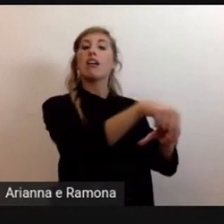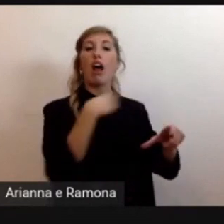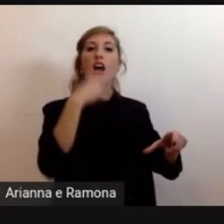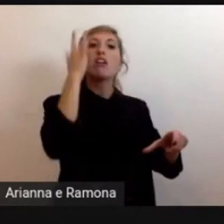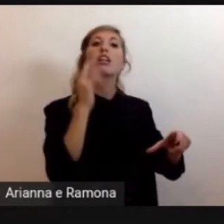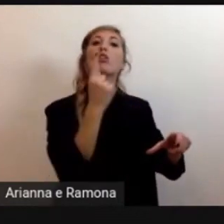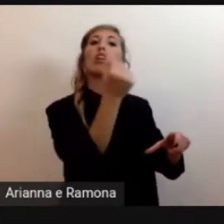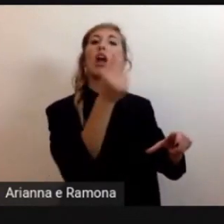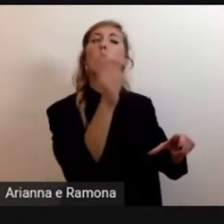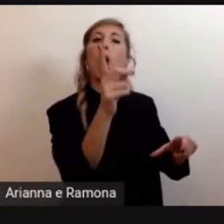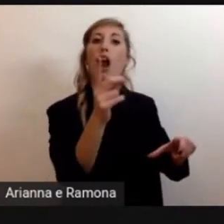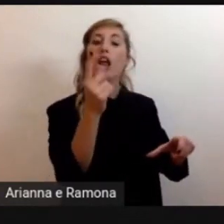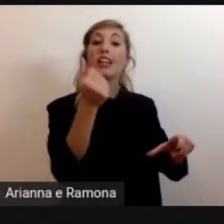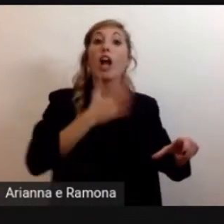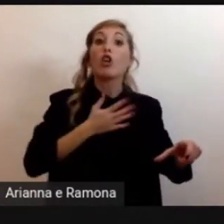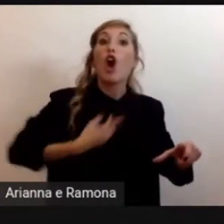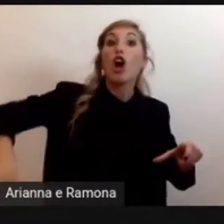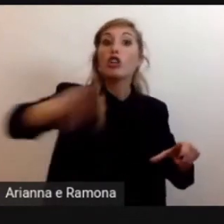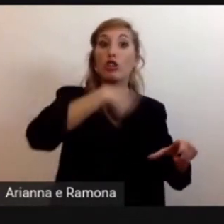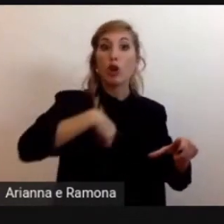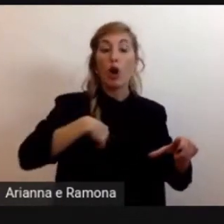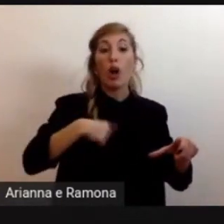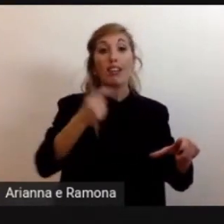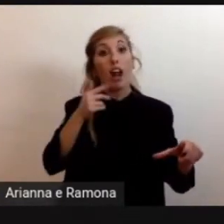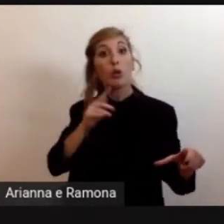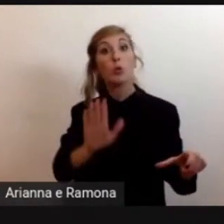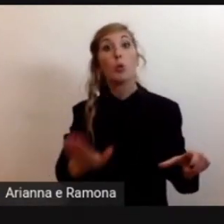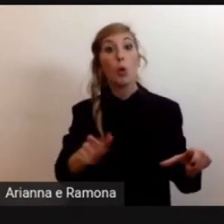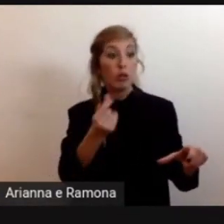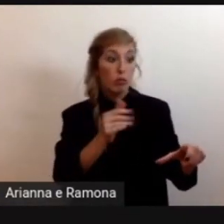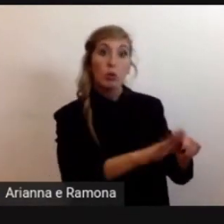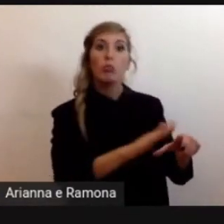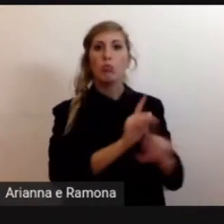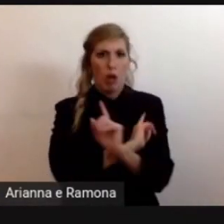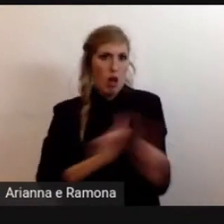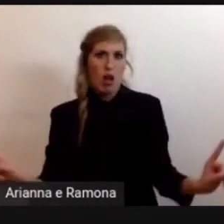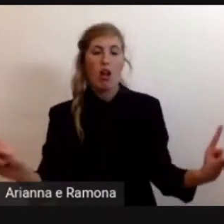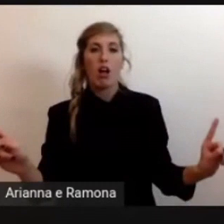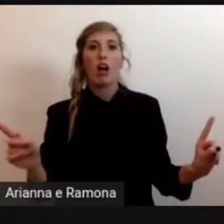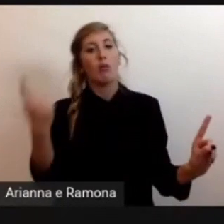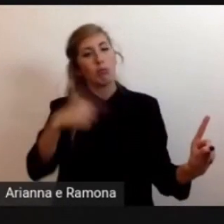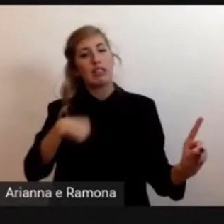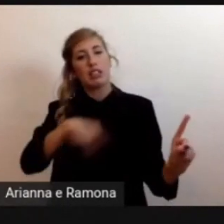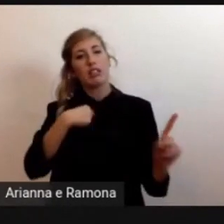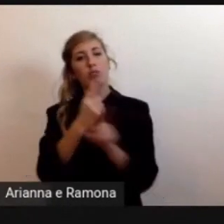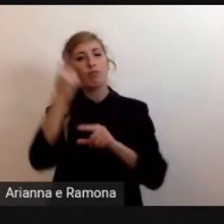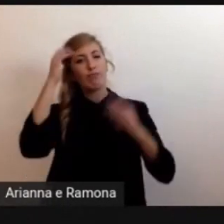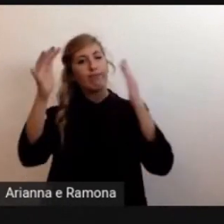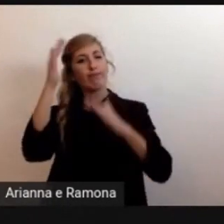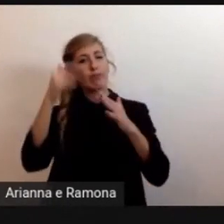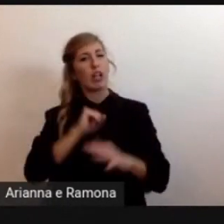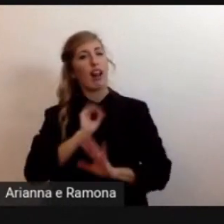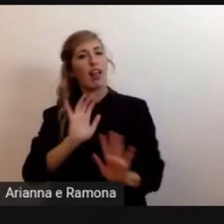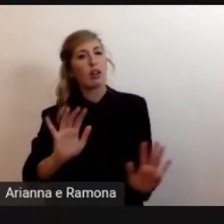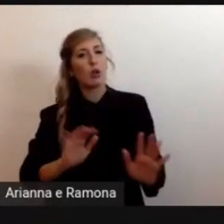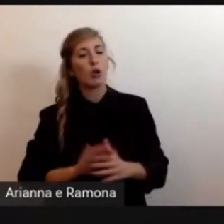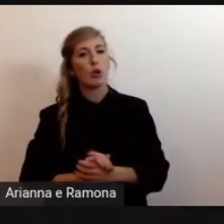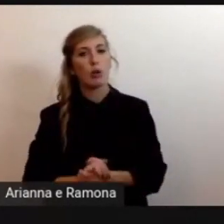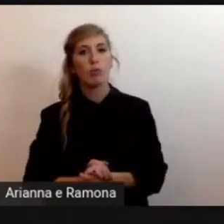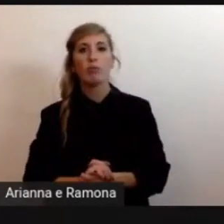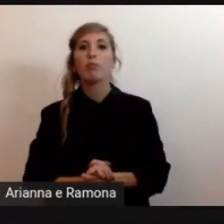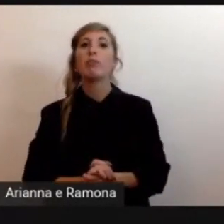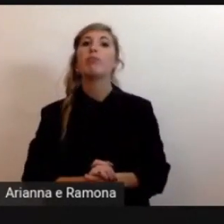rischio e denaro nostro non debbano su chi dovrebbe ripetere queste cose degli offesi